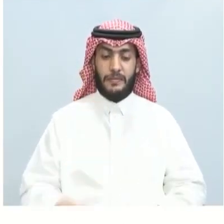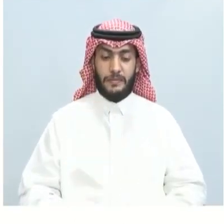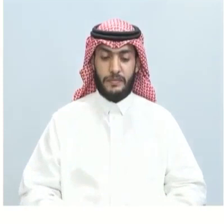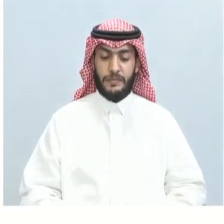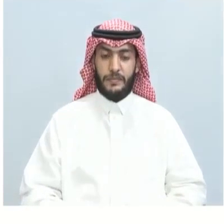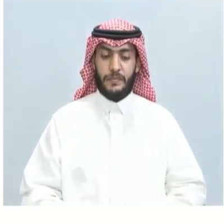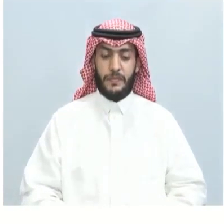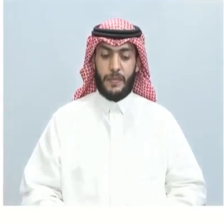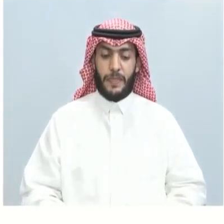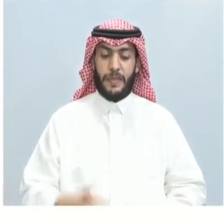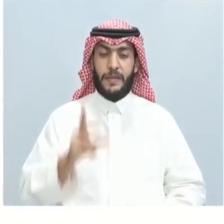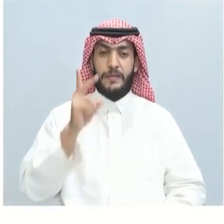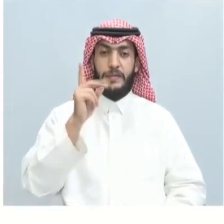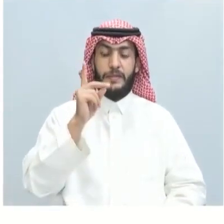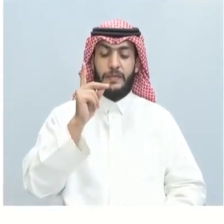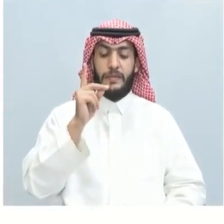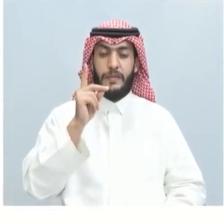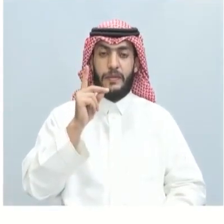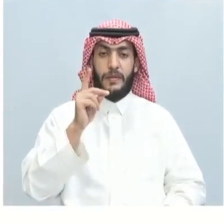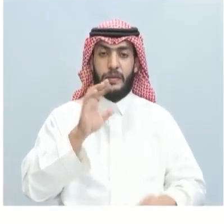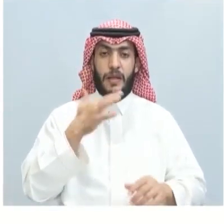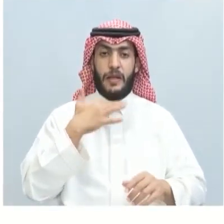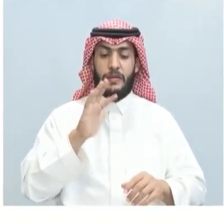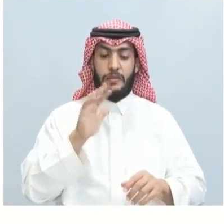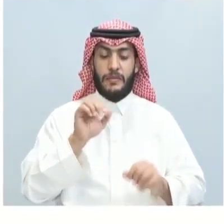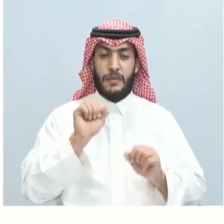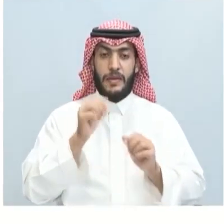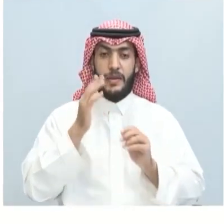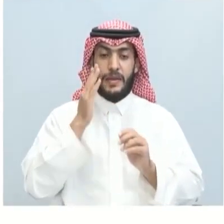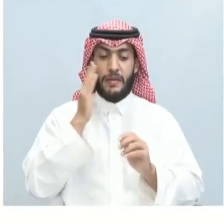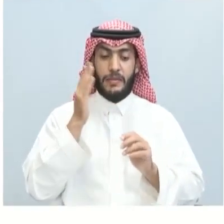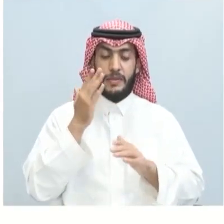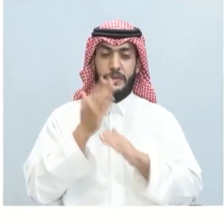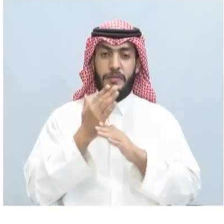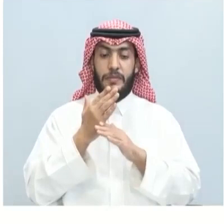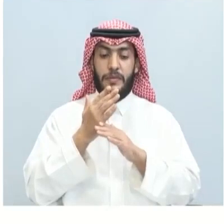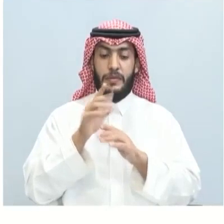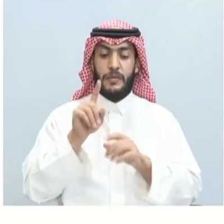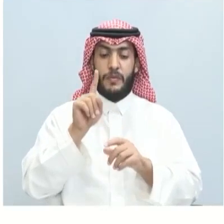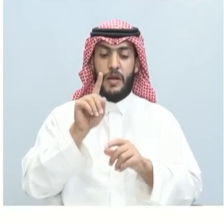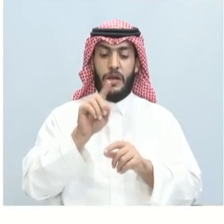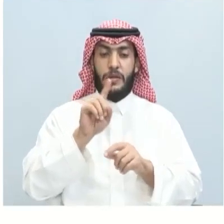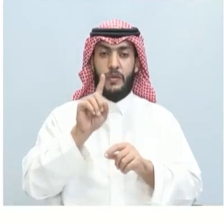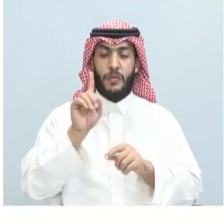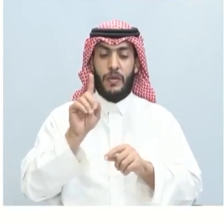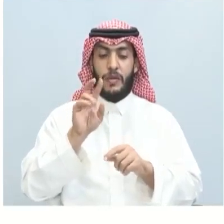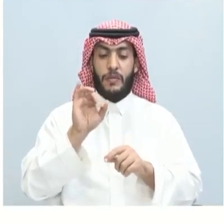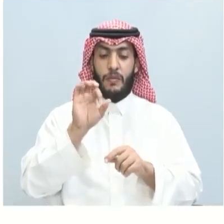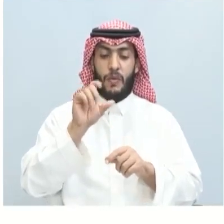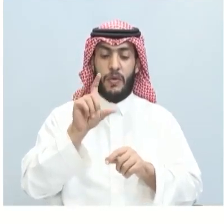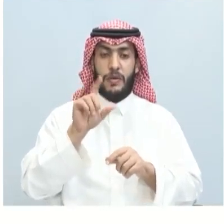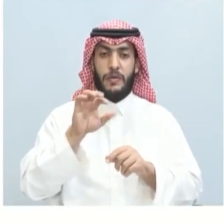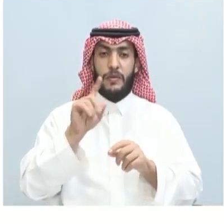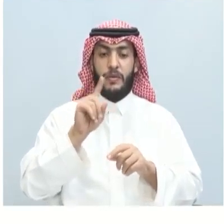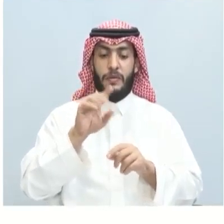اليمين التفاعل الثاني ليس له اي تاثير بالنسبه لليمين هنا علىشان هنا واحد ا مول هنا واحد مول